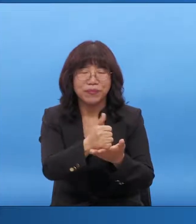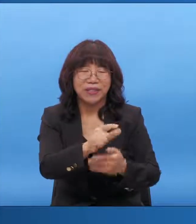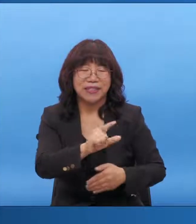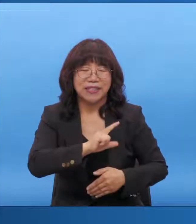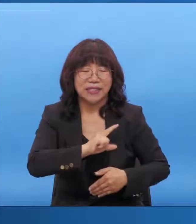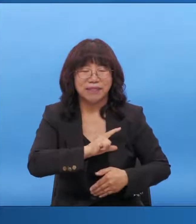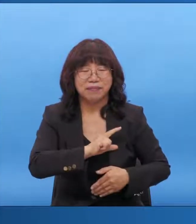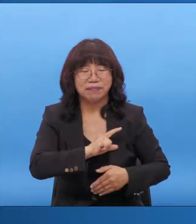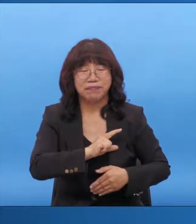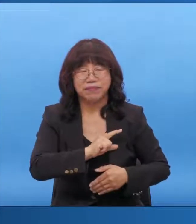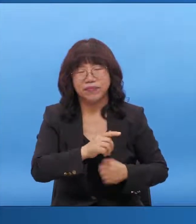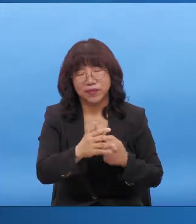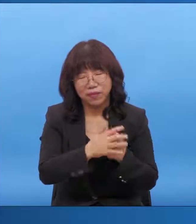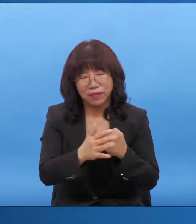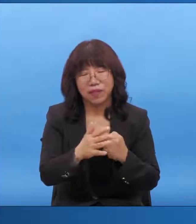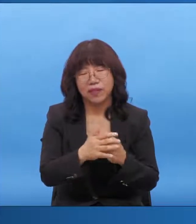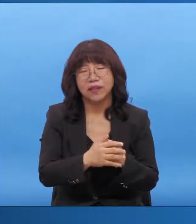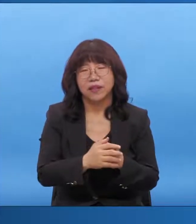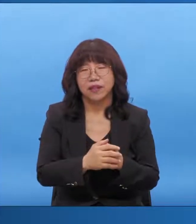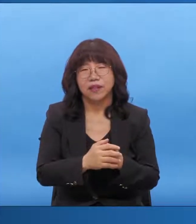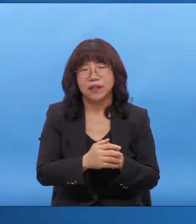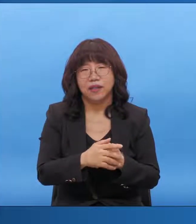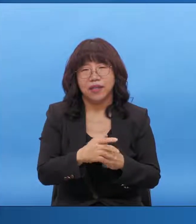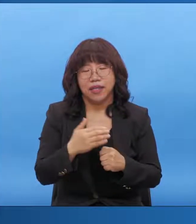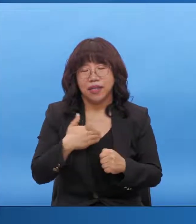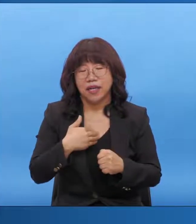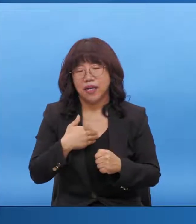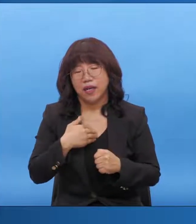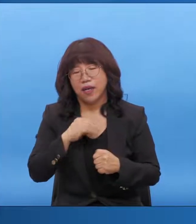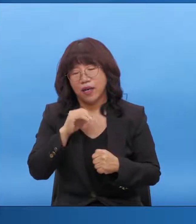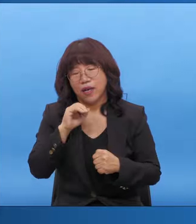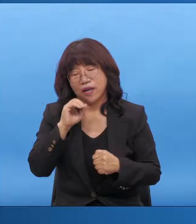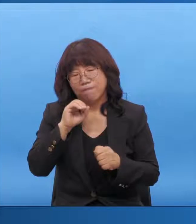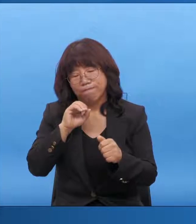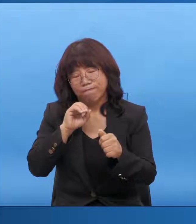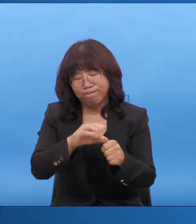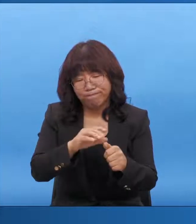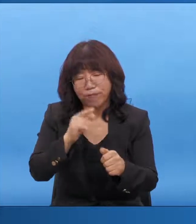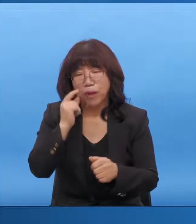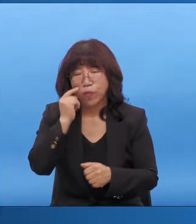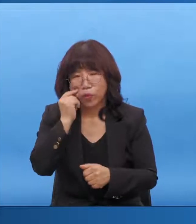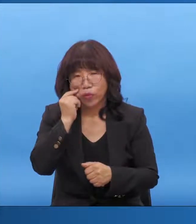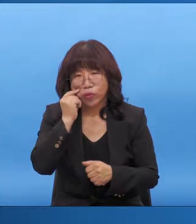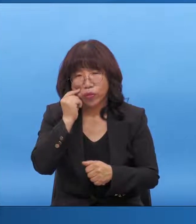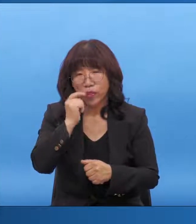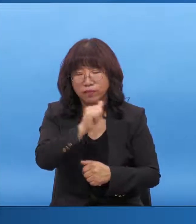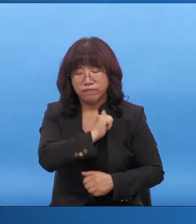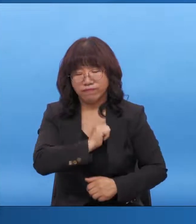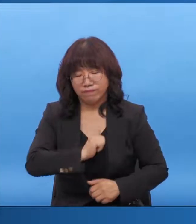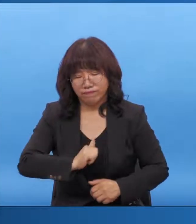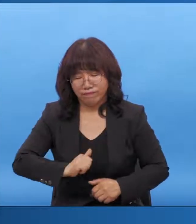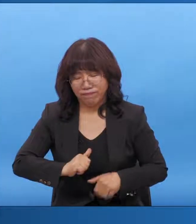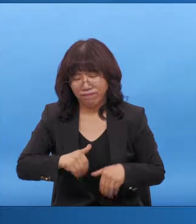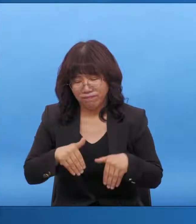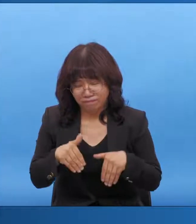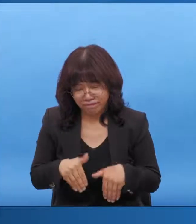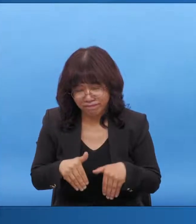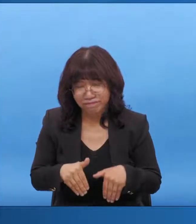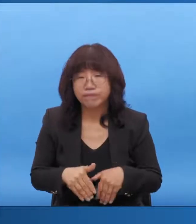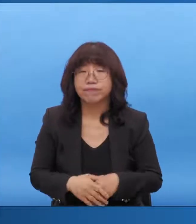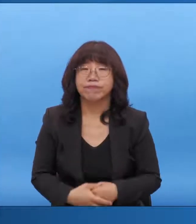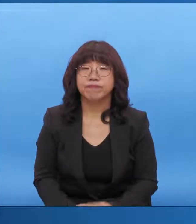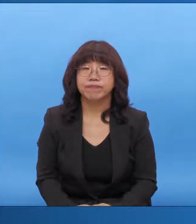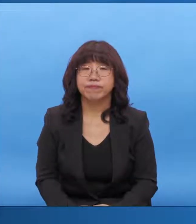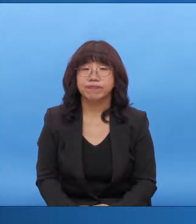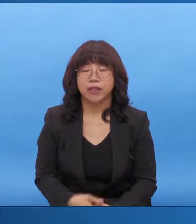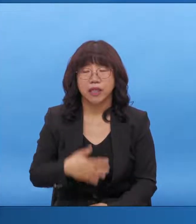그래서 But he couldn't say who he was because it's an elder that Reverend that you really love and respect. 나는 그 얘기 들으면서